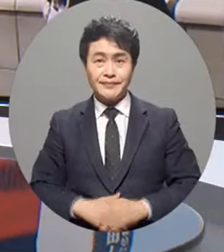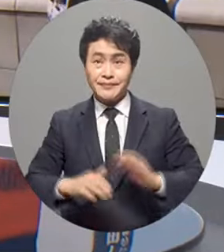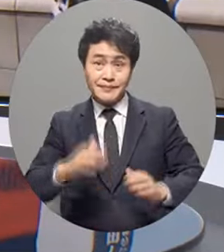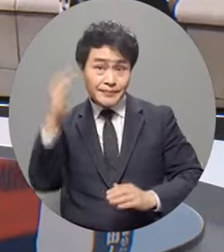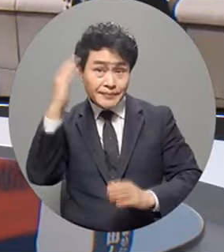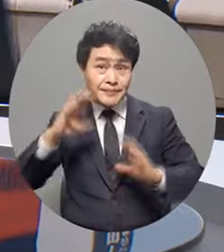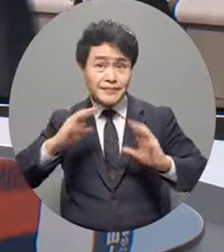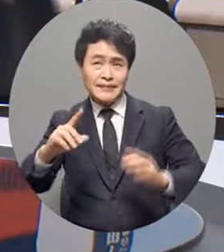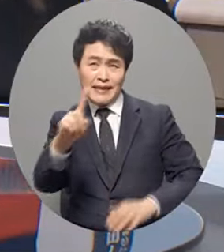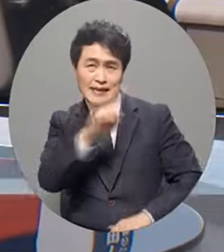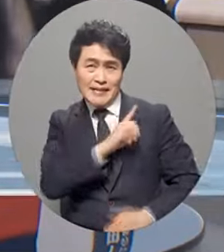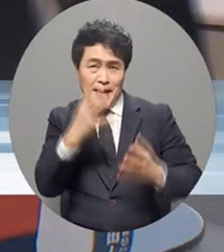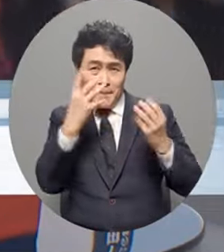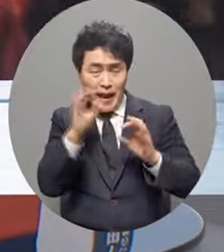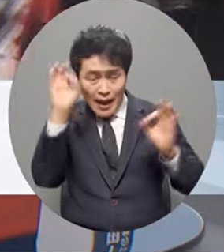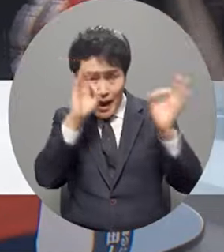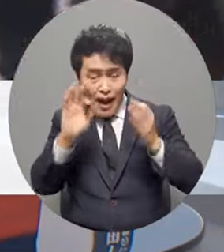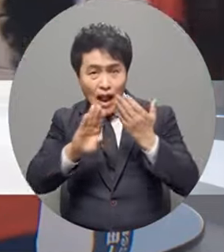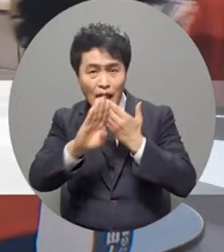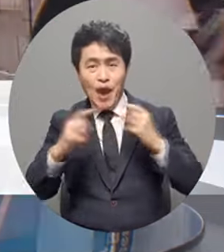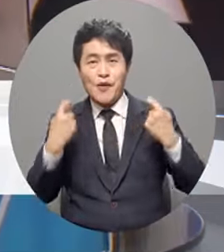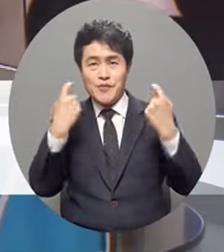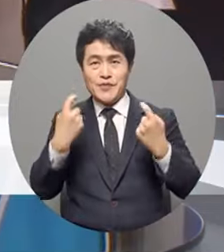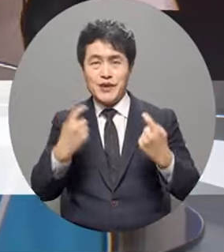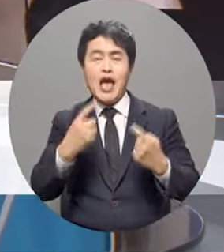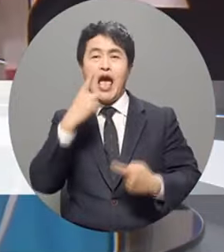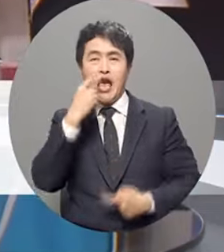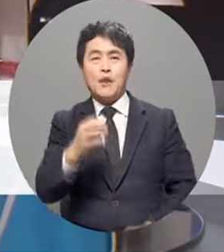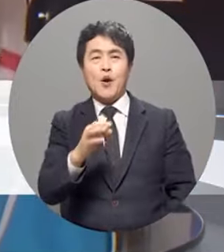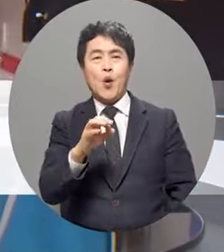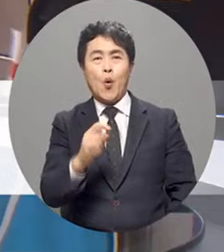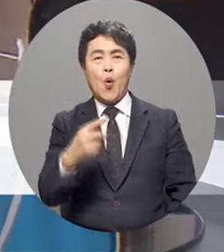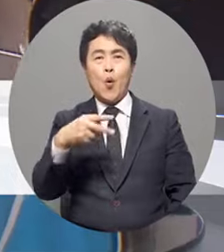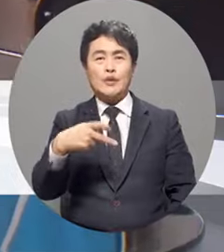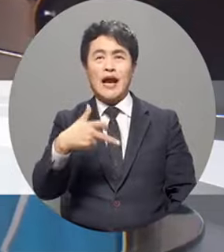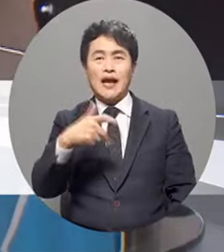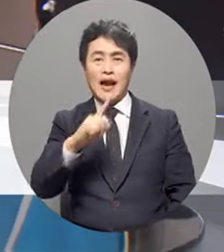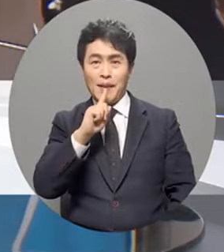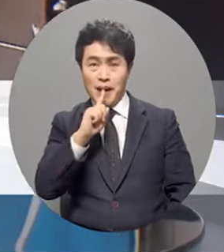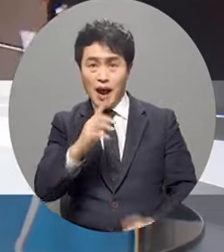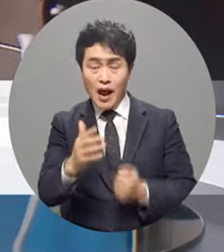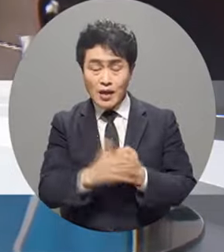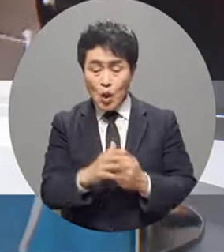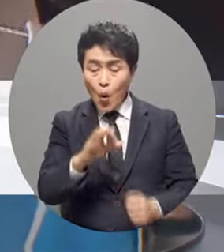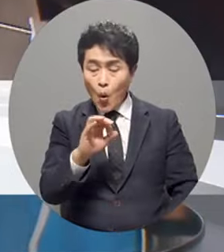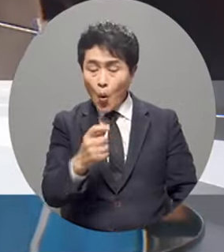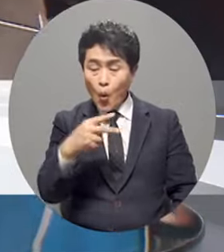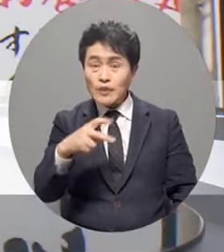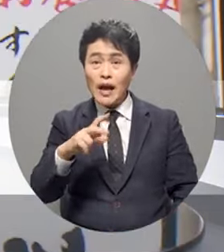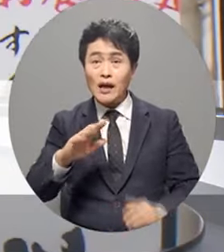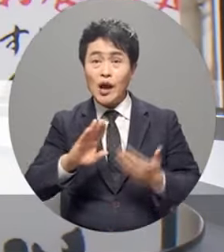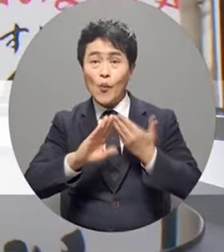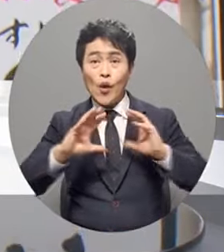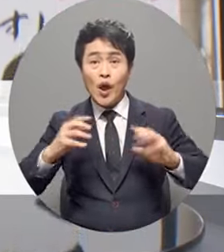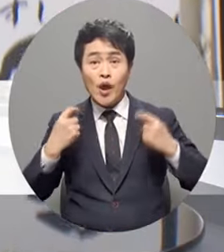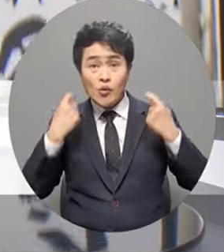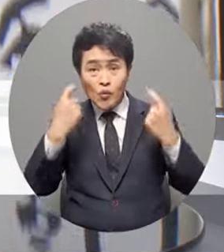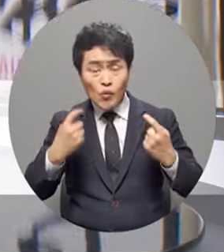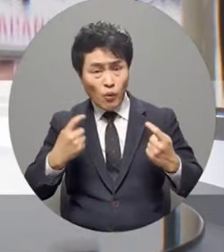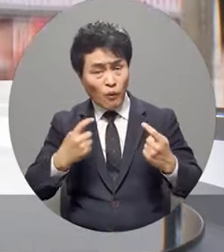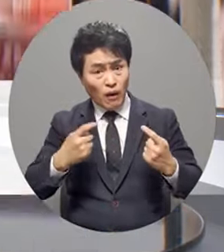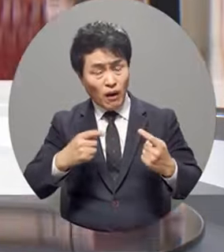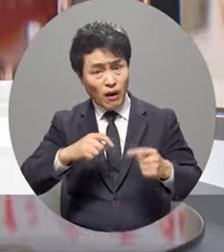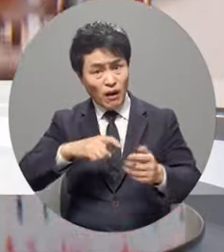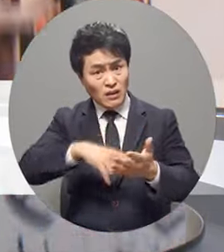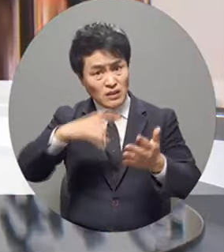우리 국민들이 가장 많이 찾는 해외 여행지, 일본 오사카라고 하죠. 오사카에서 외국인 관광객들에게